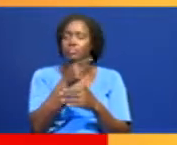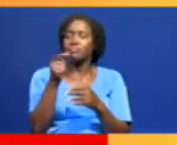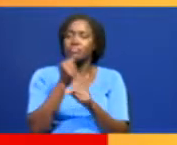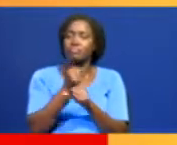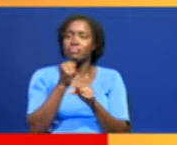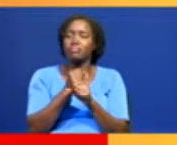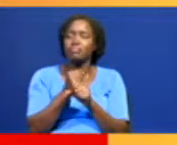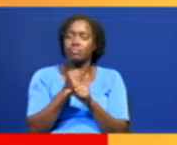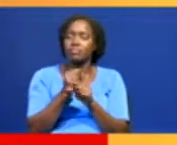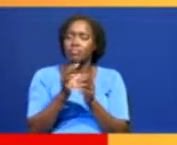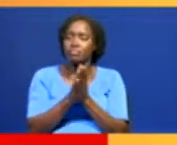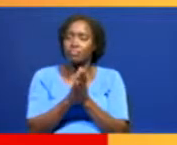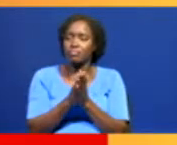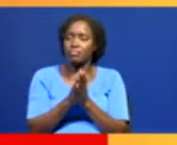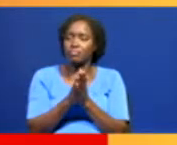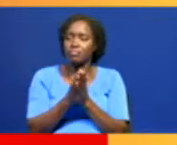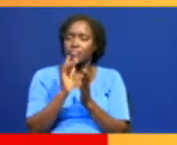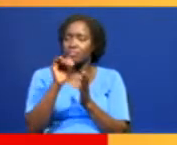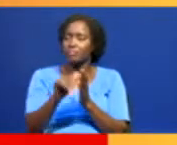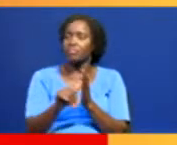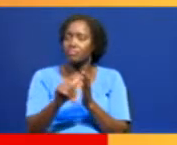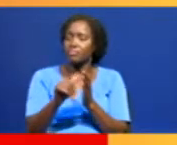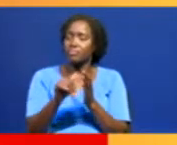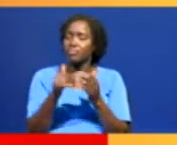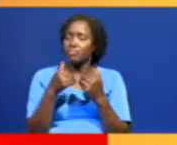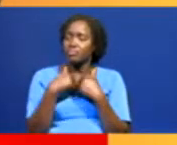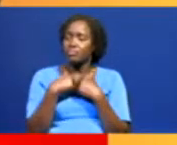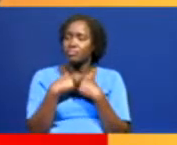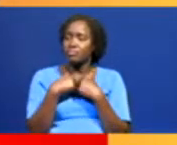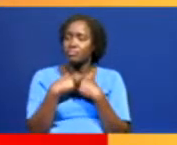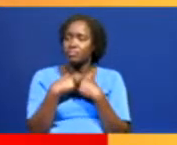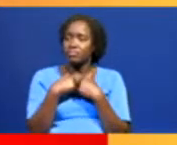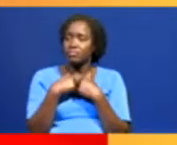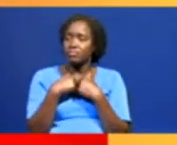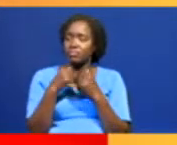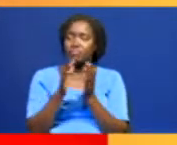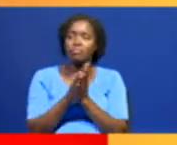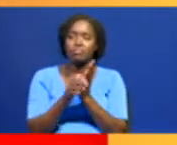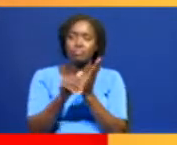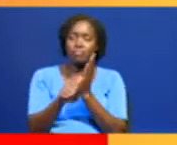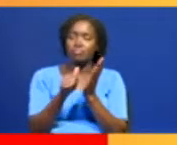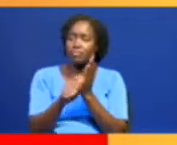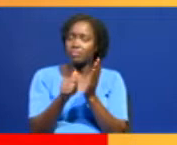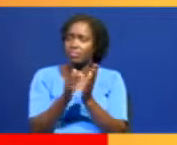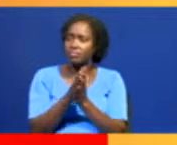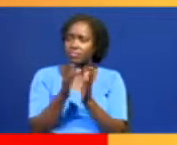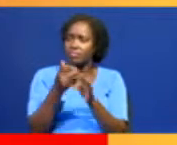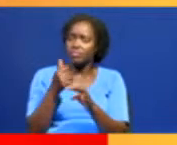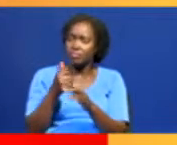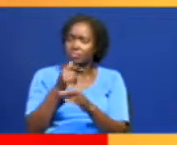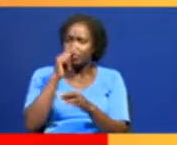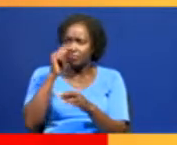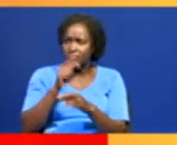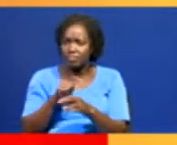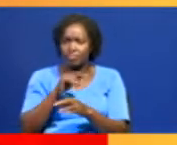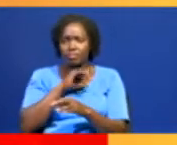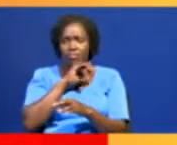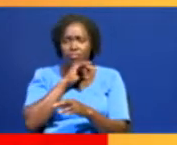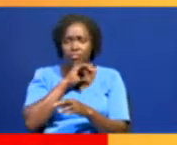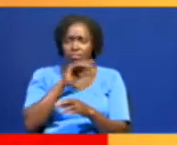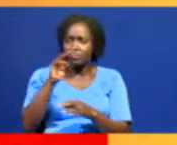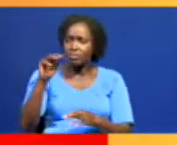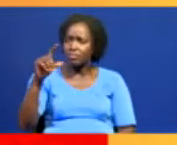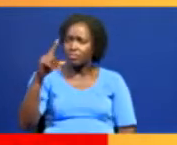zinaitwa subsidies, so that tunaweza kuchukua kununua nafaka kutoka nje, kutoka Tanzania, kutoka Uganda, kutoka